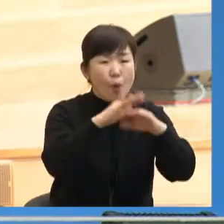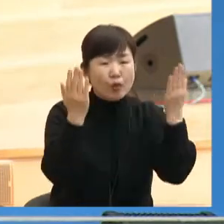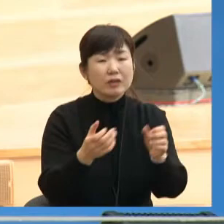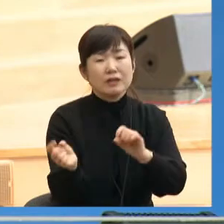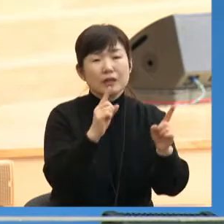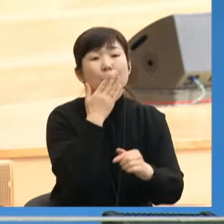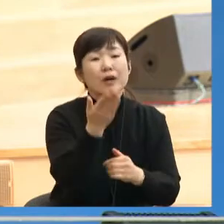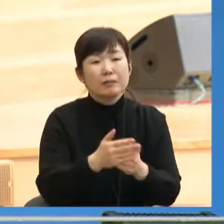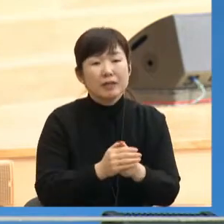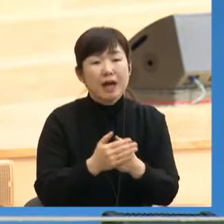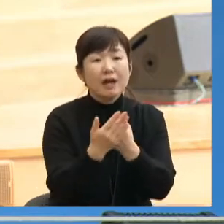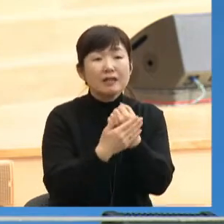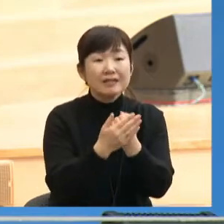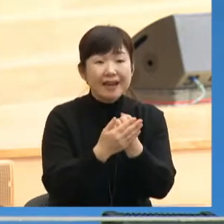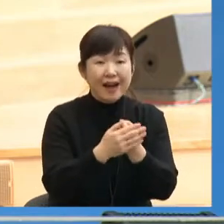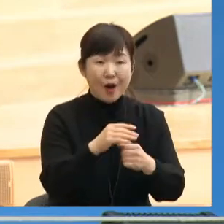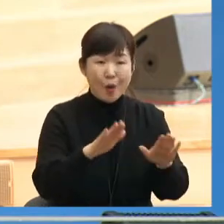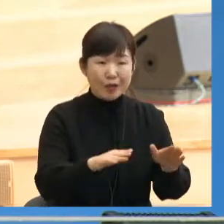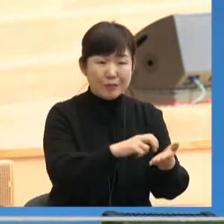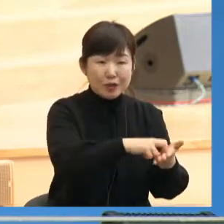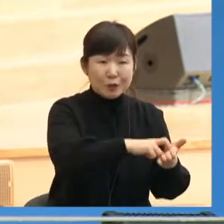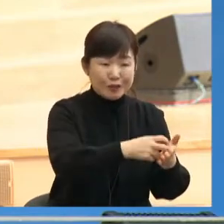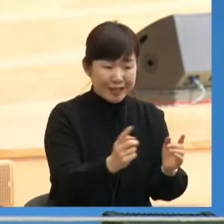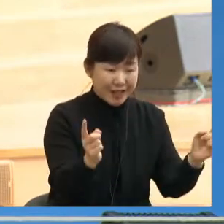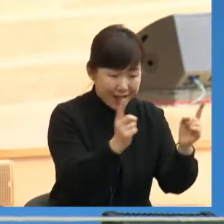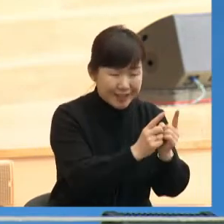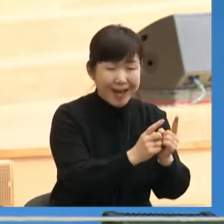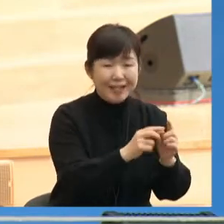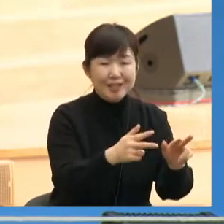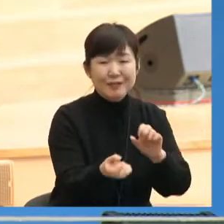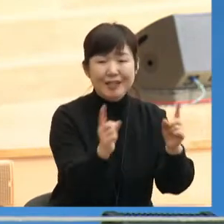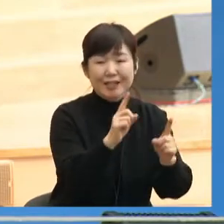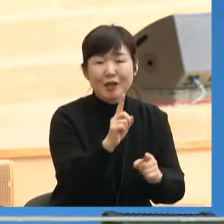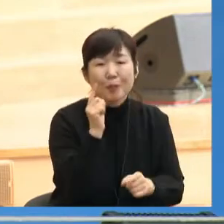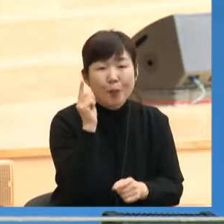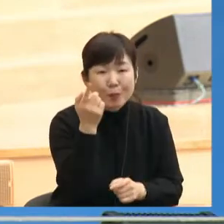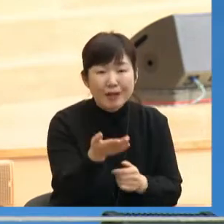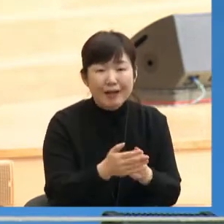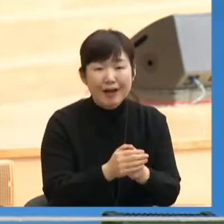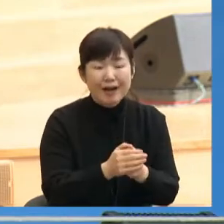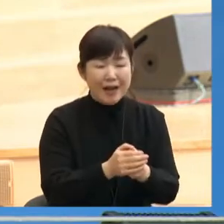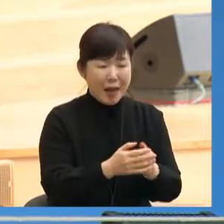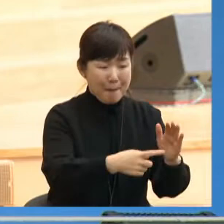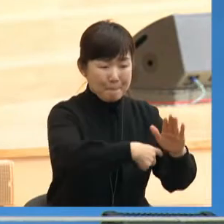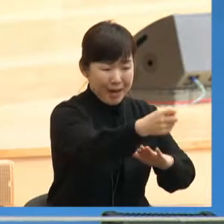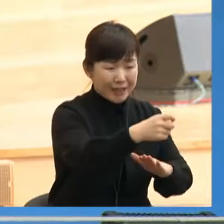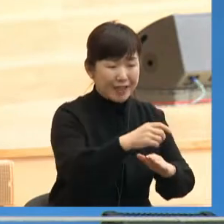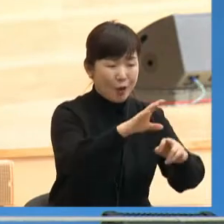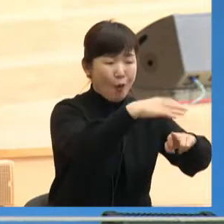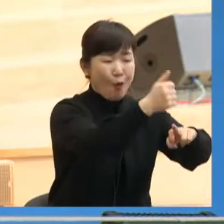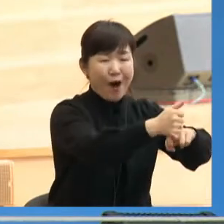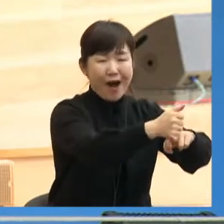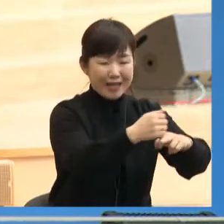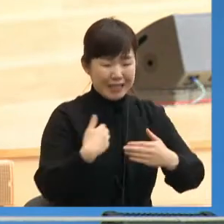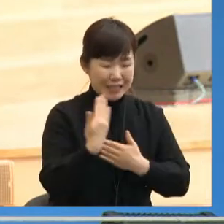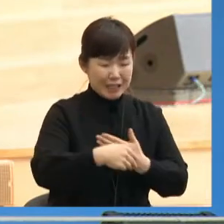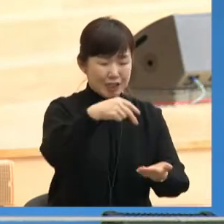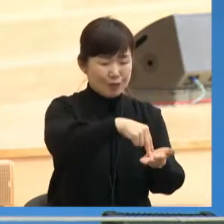말이에요. 은혜가 무비보셋에 임하자 무엇이 살아났습니까? 빼앗겼던 왕자의 신분이